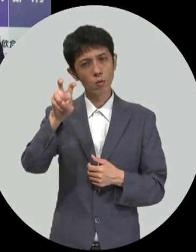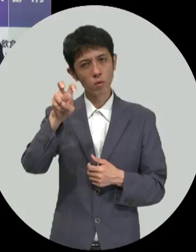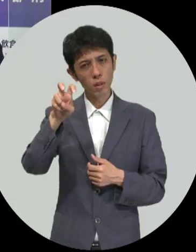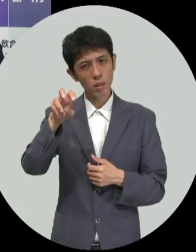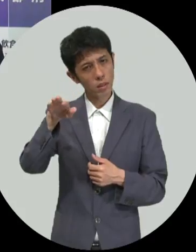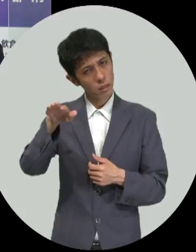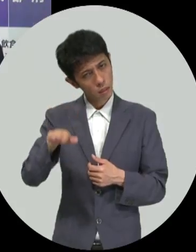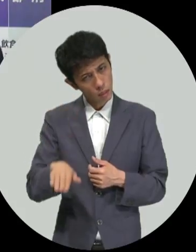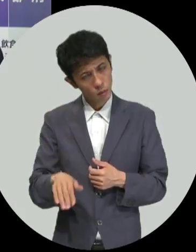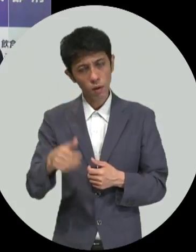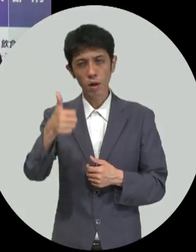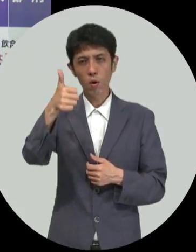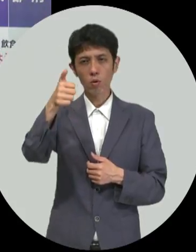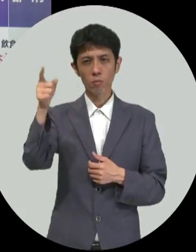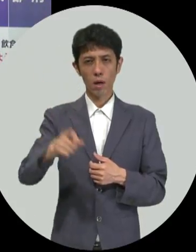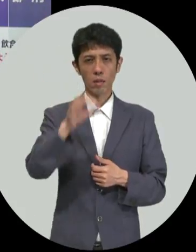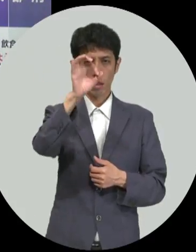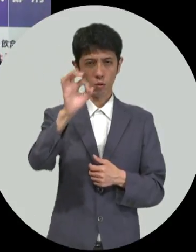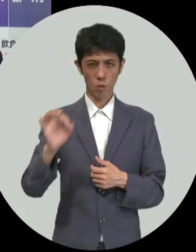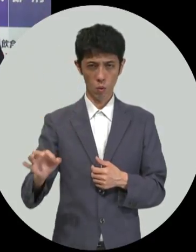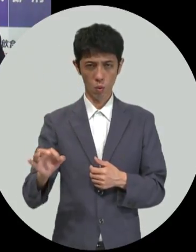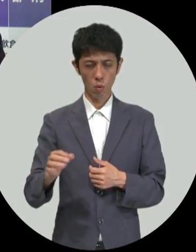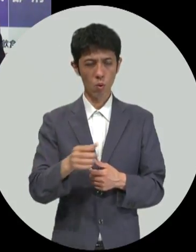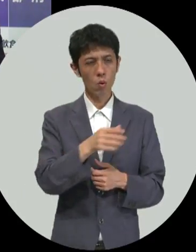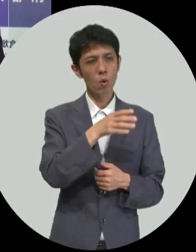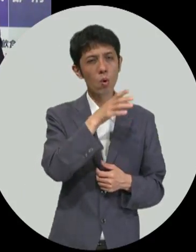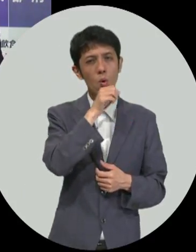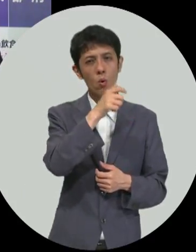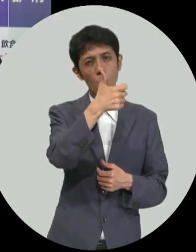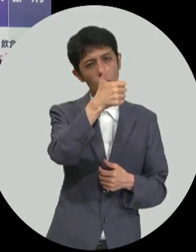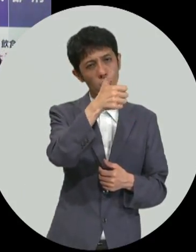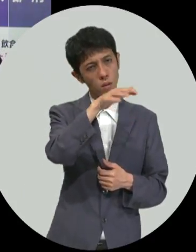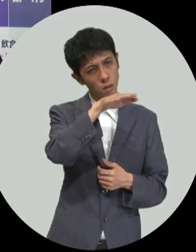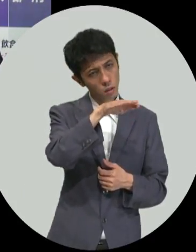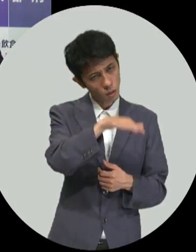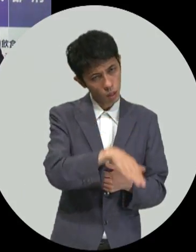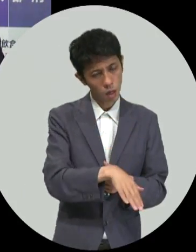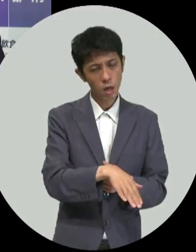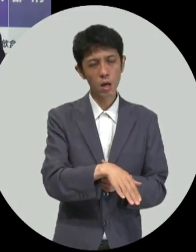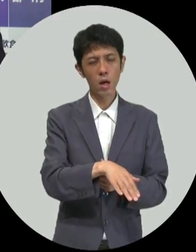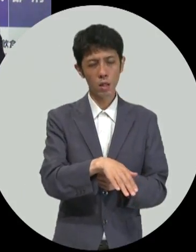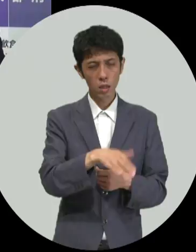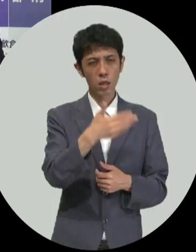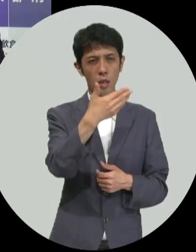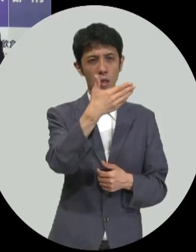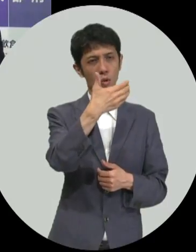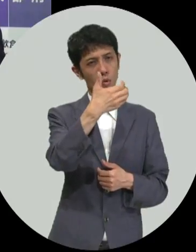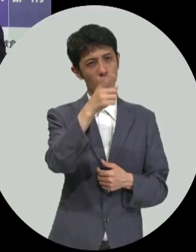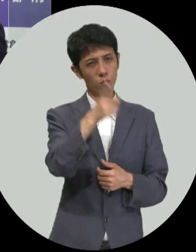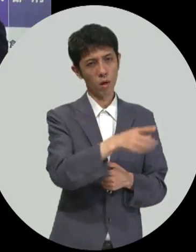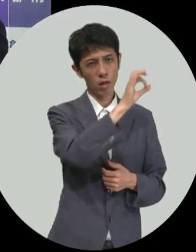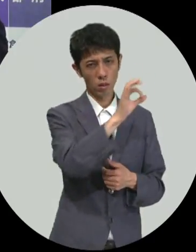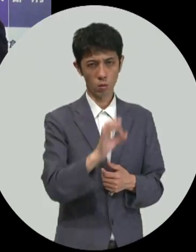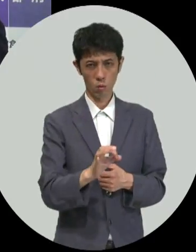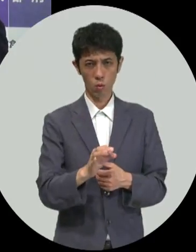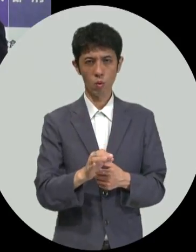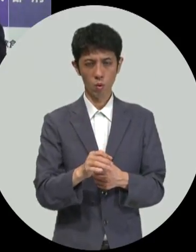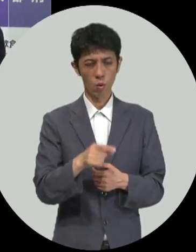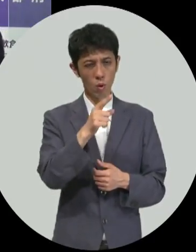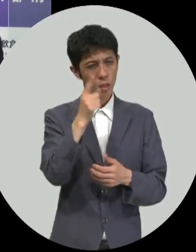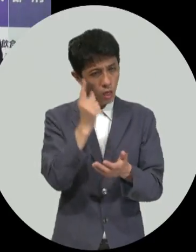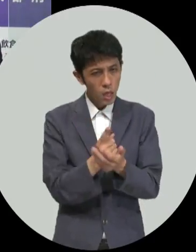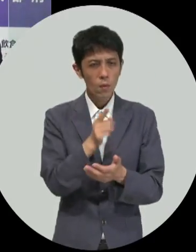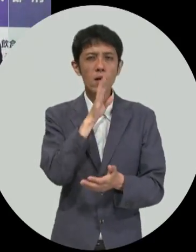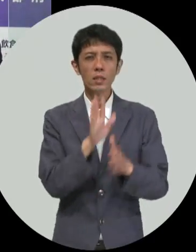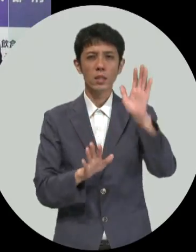20歳代以下で5割、それから50歳代以下で9割ということですが、まあ、構成比だけじゃなかな